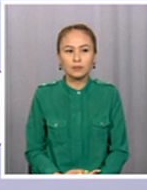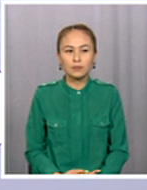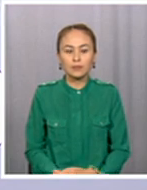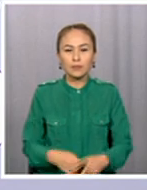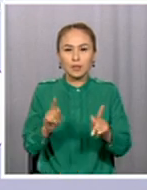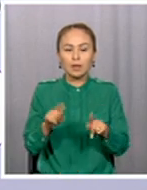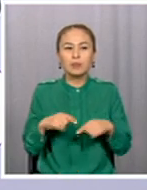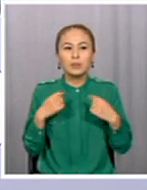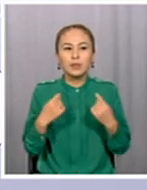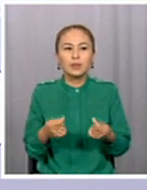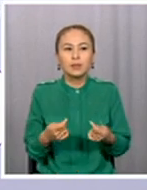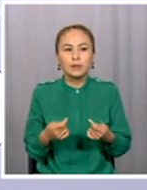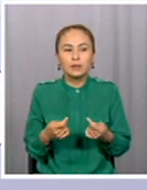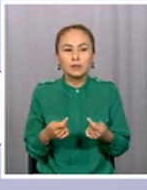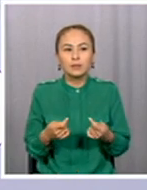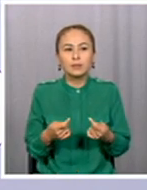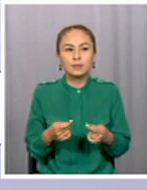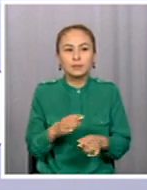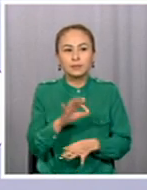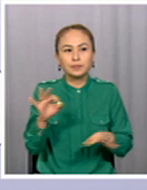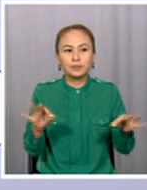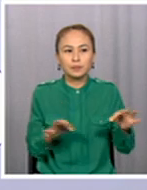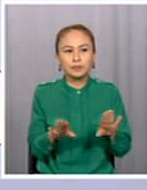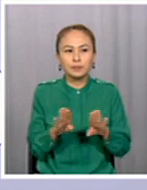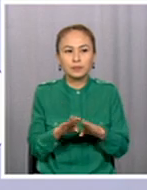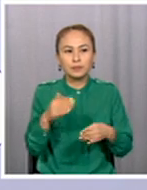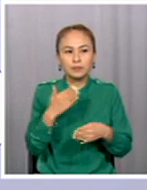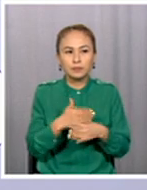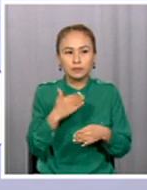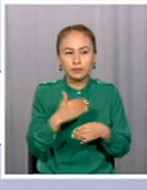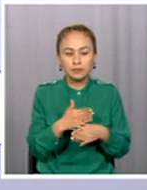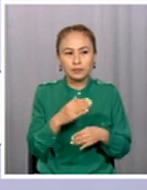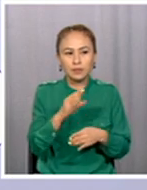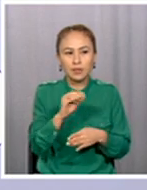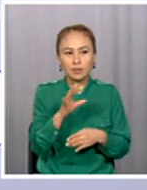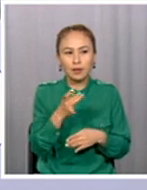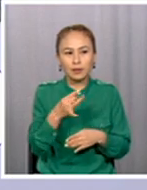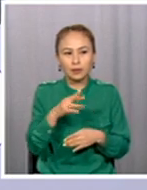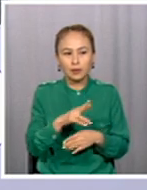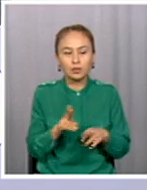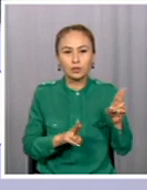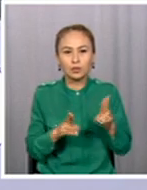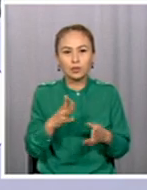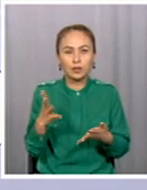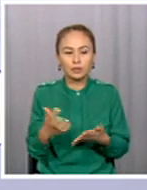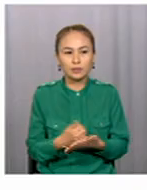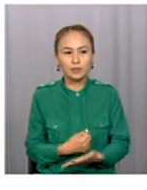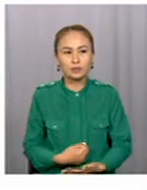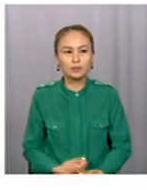Бірінші тапсырма. Берілген сызба нұсқада тетрархия жүйесін анықтаңыз.